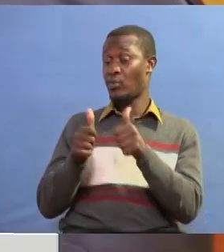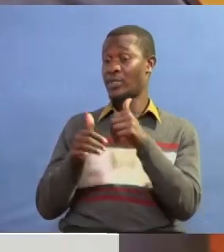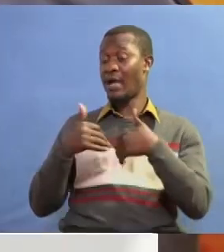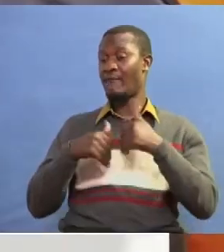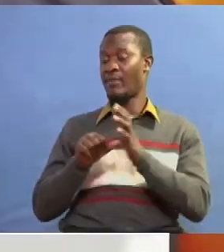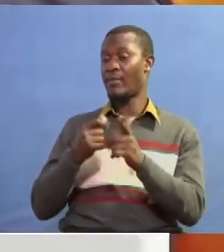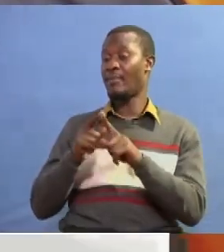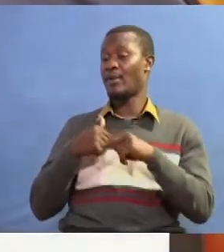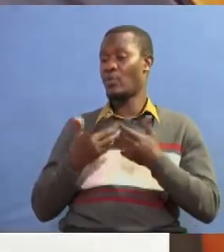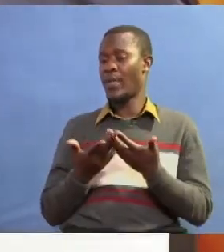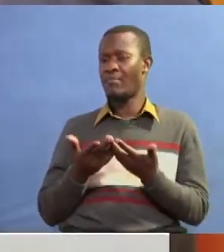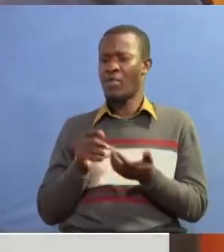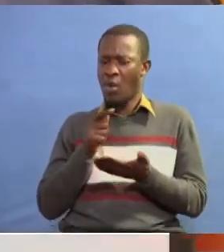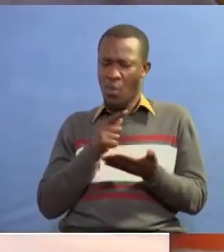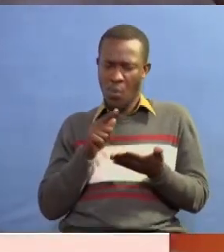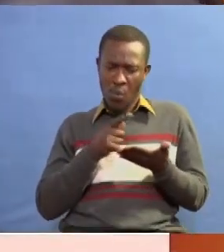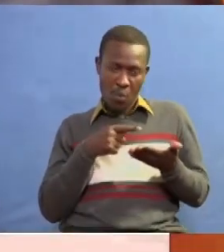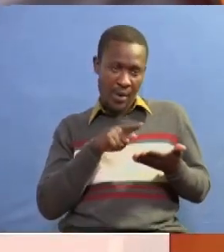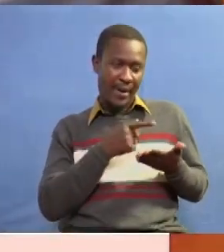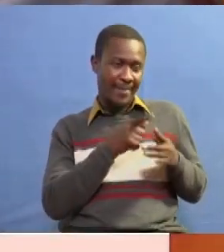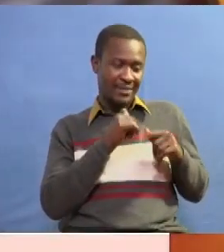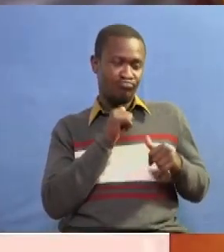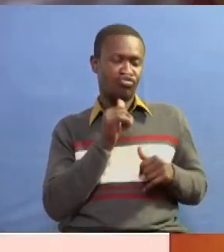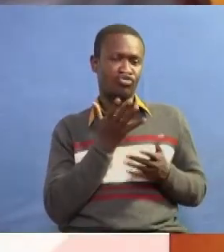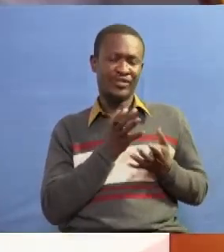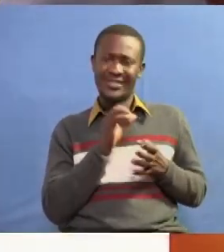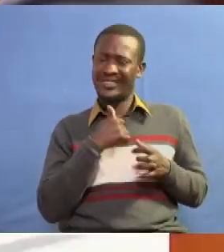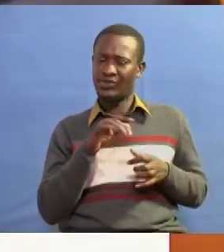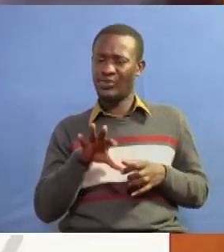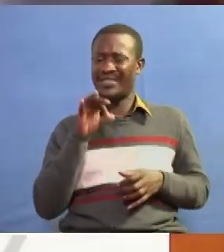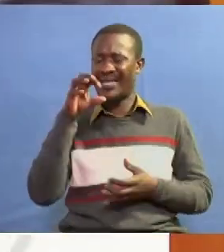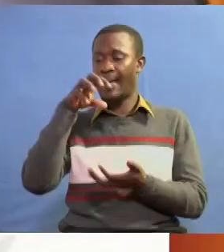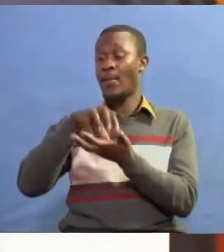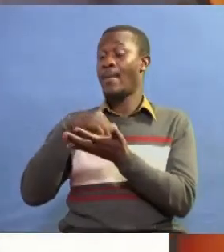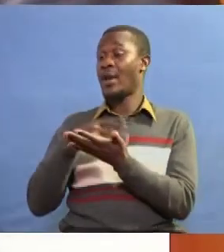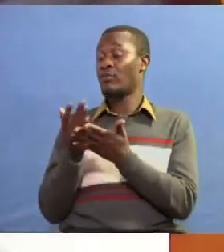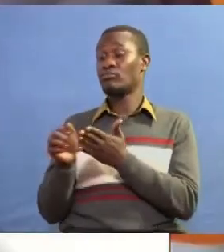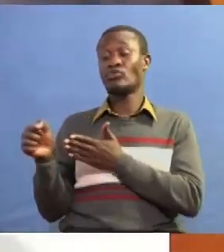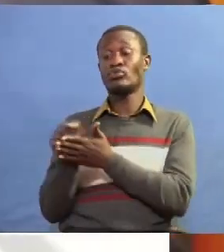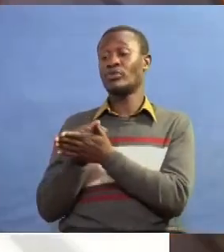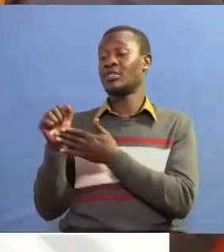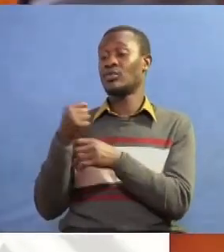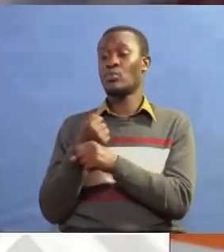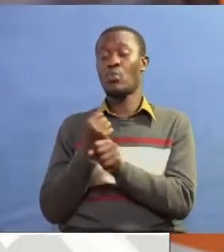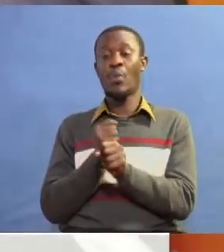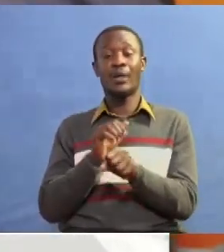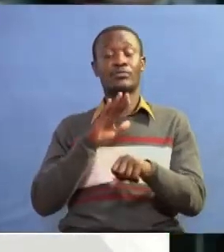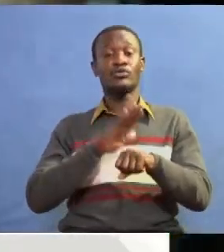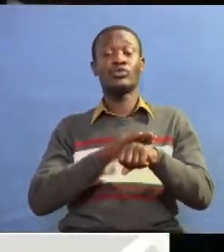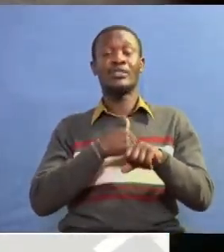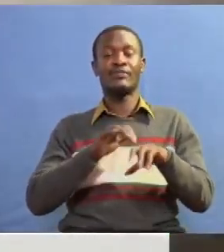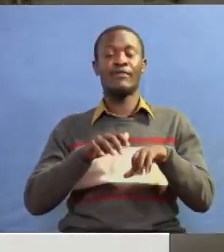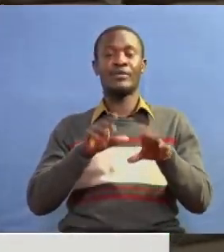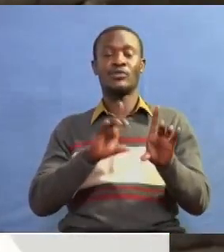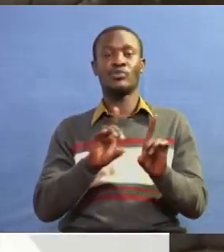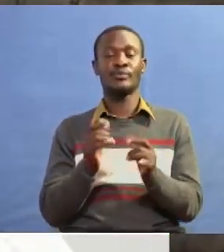kidogo lakini tunarekebisha kwa sababu hatutaki mtu achukue nafasi ya kuharibu hii kazi nzuri wakulima wanafanya.